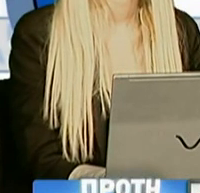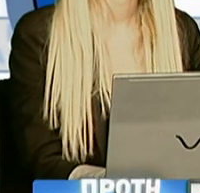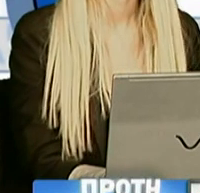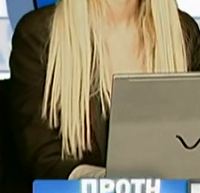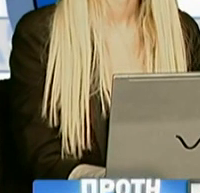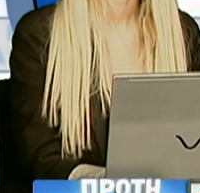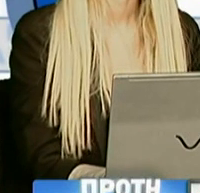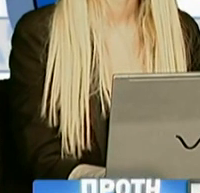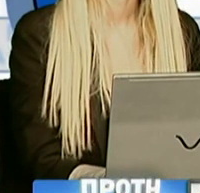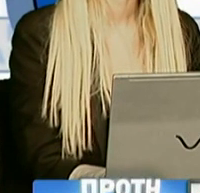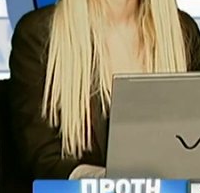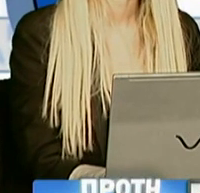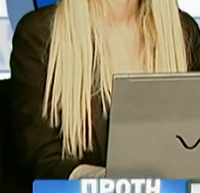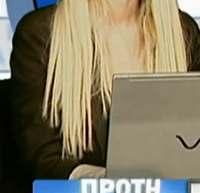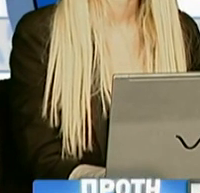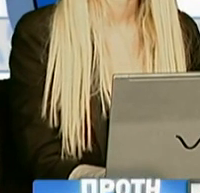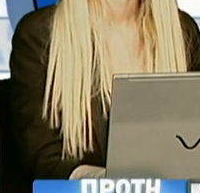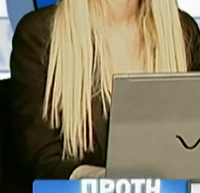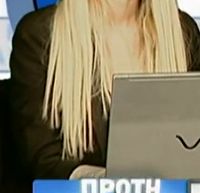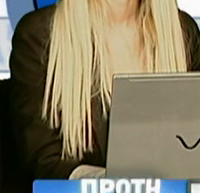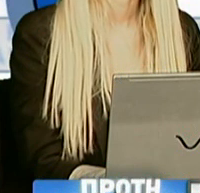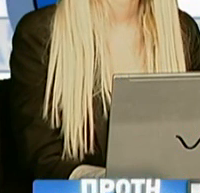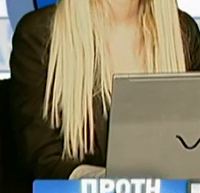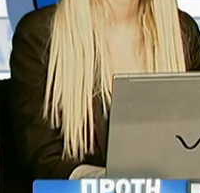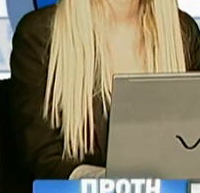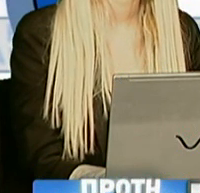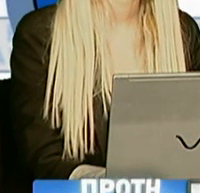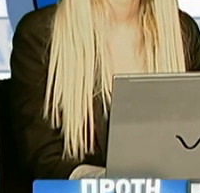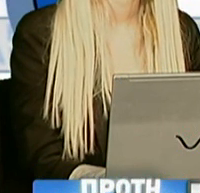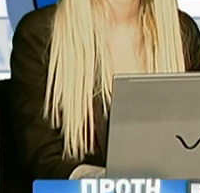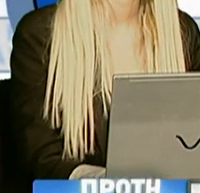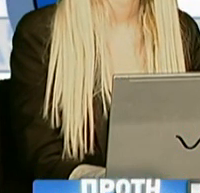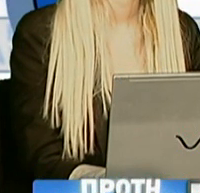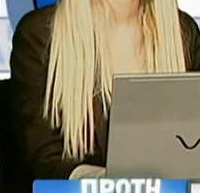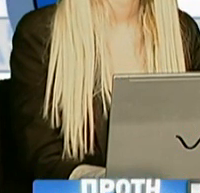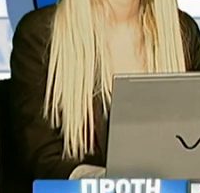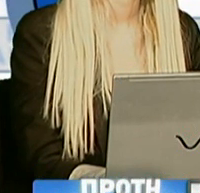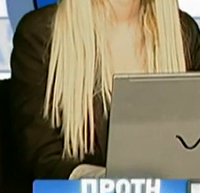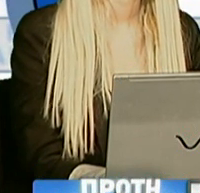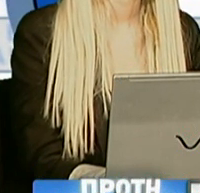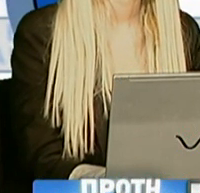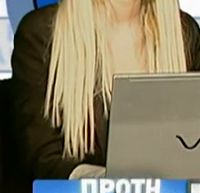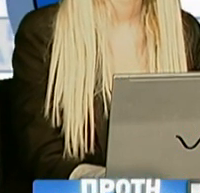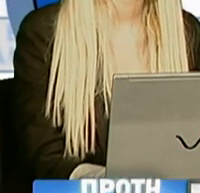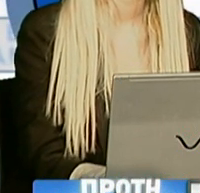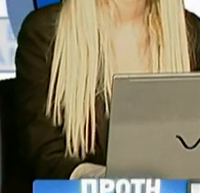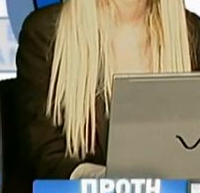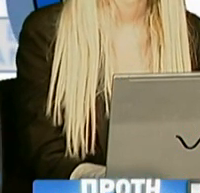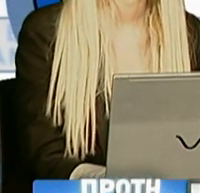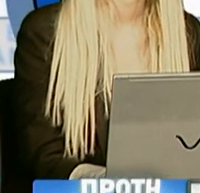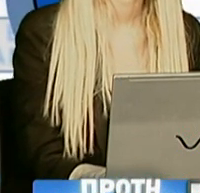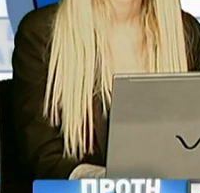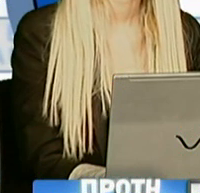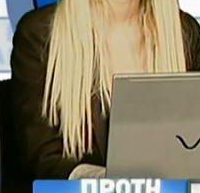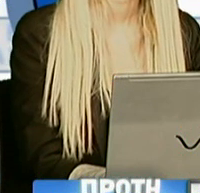χώρας. Συζητάμε για ζωές που σβήνουν στο σκοτάδι με κομμένο το ρεύμα της ύπαρξής τους. Η χώρα βρίσκεται σε ανθρωπιστική κρίση και